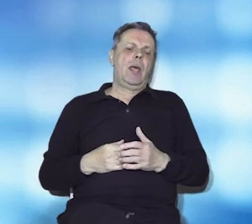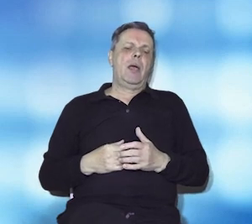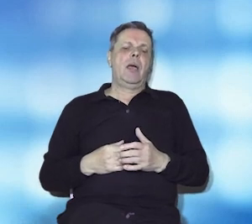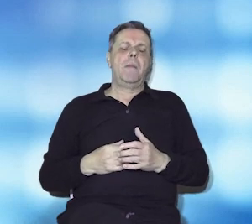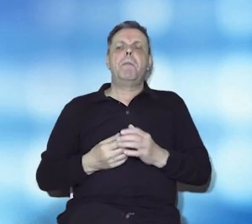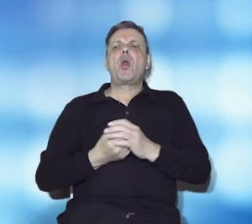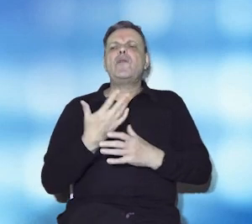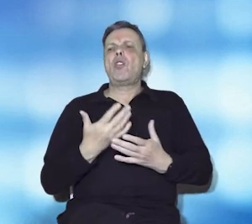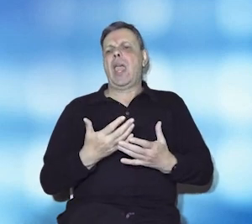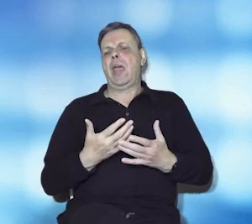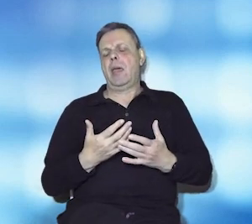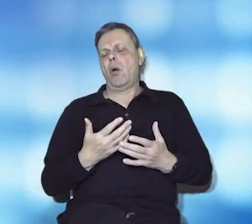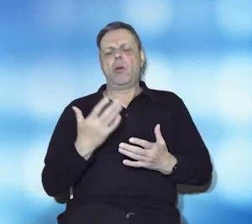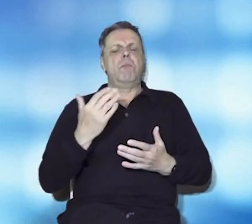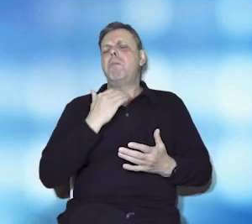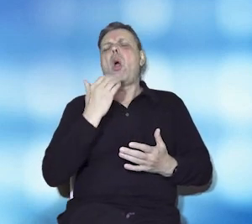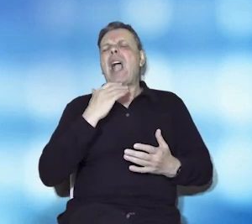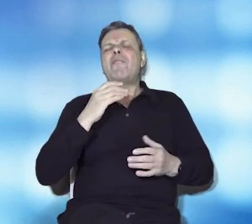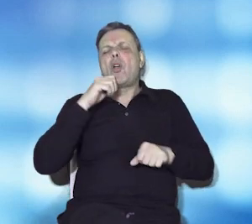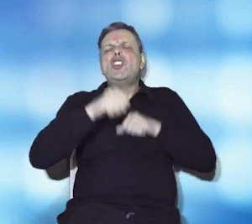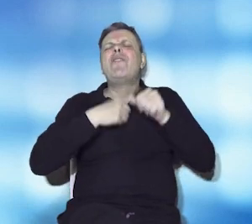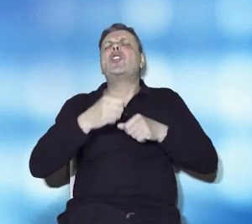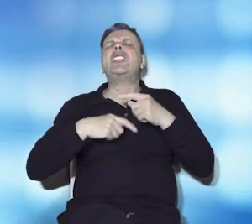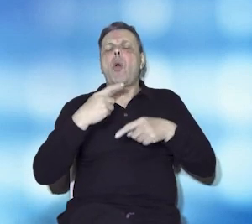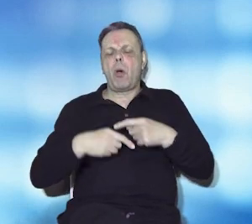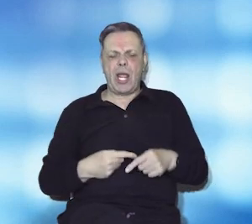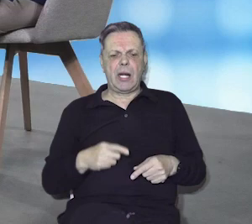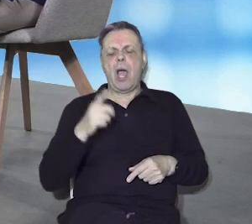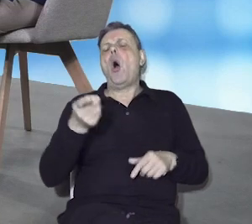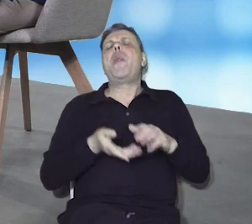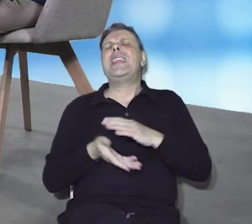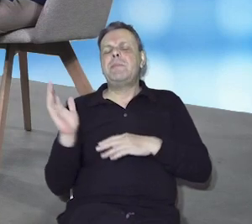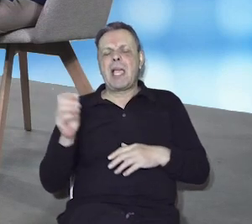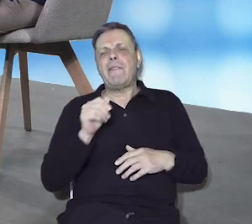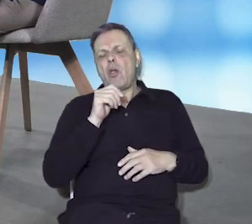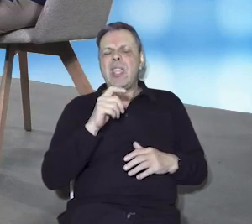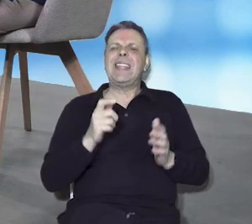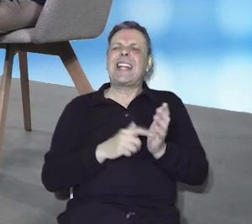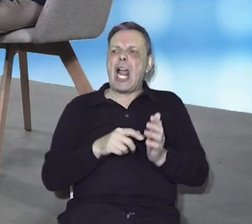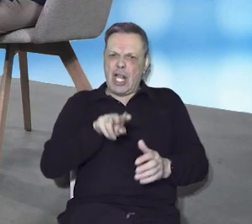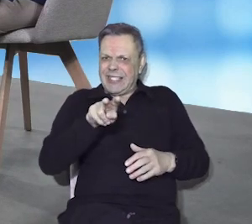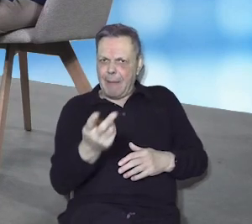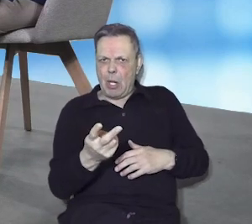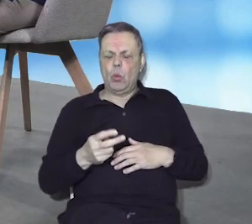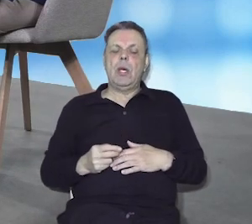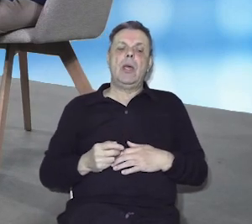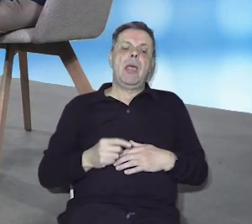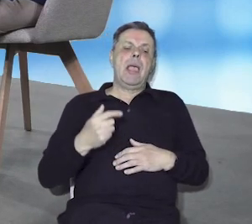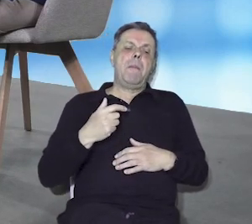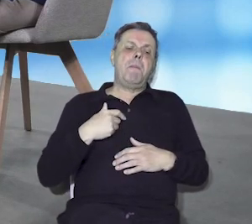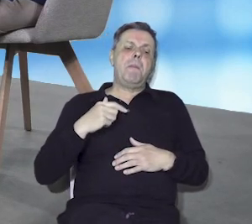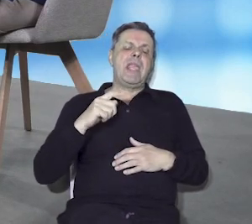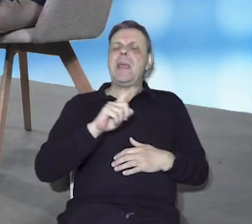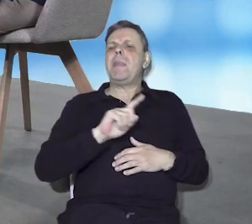koje su kravljeg, odnosno bilo kakvog životinjskog podrijetla. Oni ih izbjegavaju i oni traže suplemente u toj prehrani. Mi vam ne